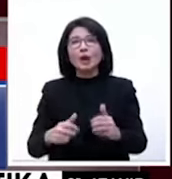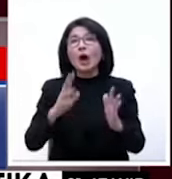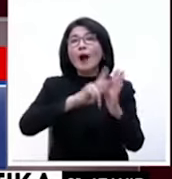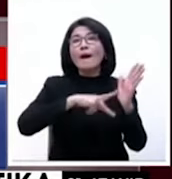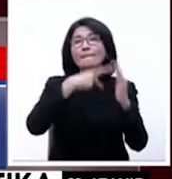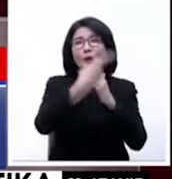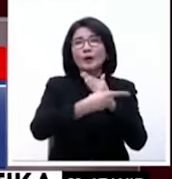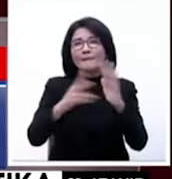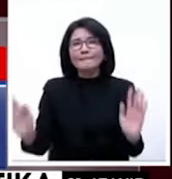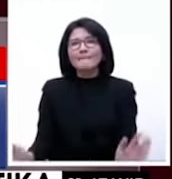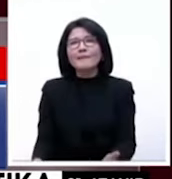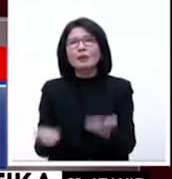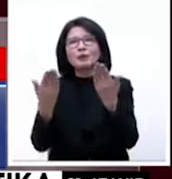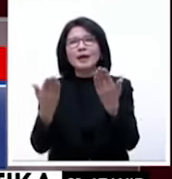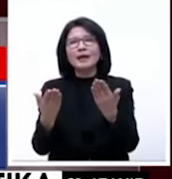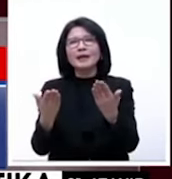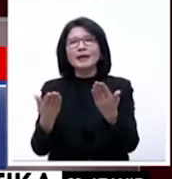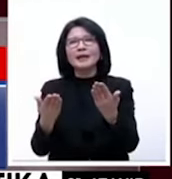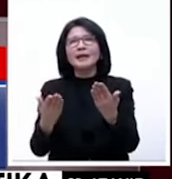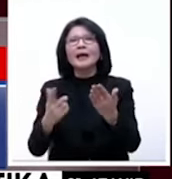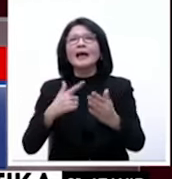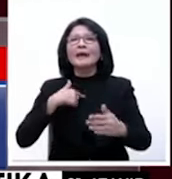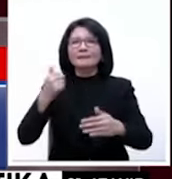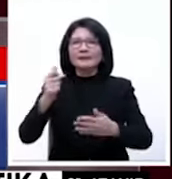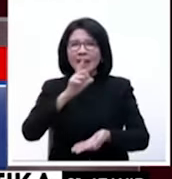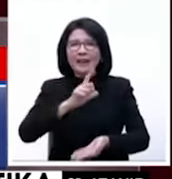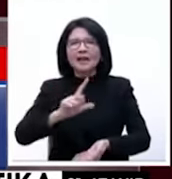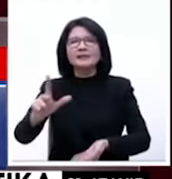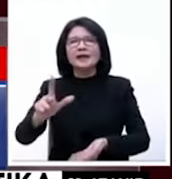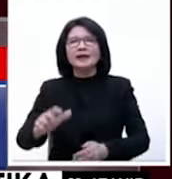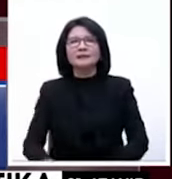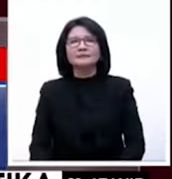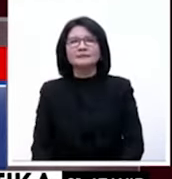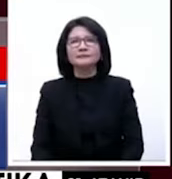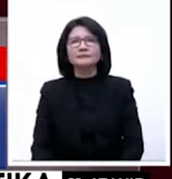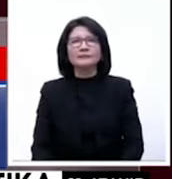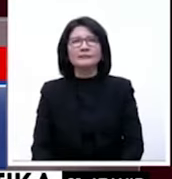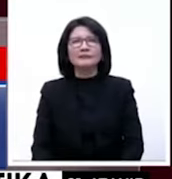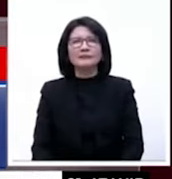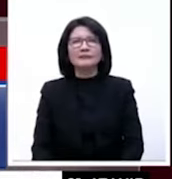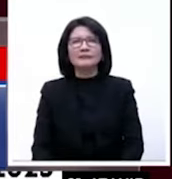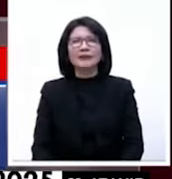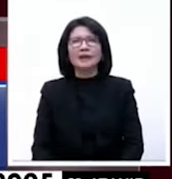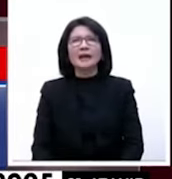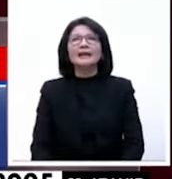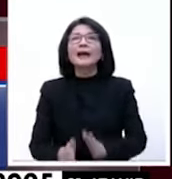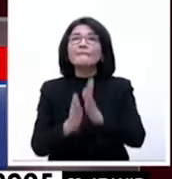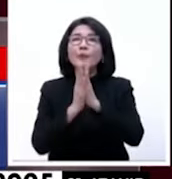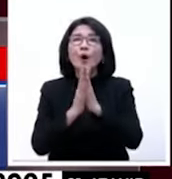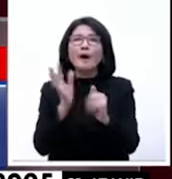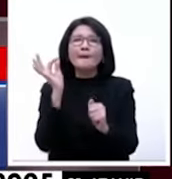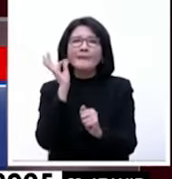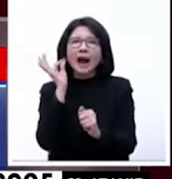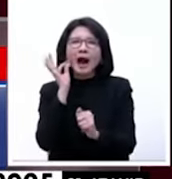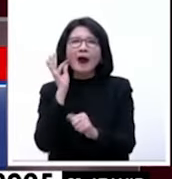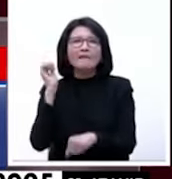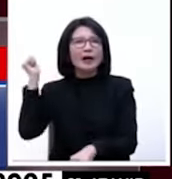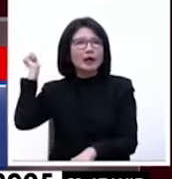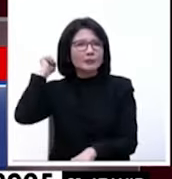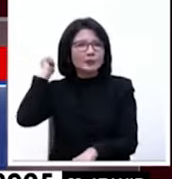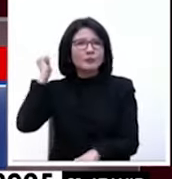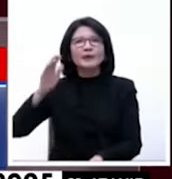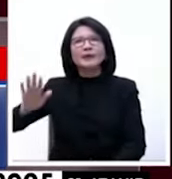program pembangunan akan berjalan dengan baik Mas Ganjar dan Saya minta maaf kepada para ibu dan